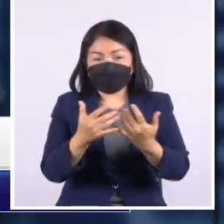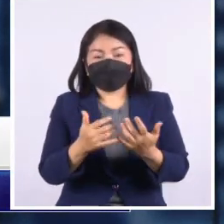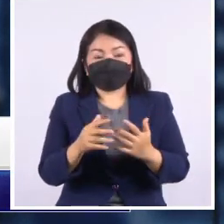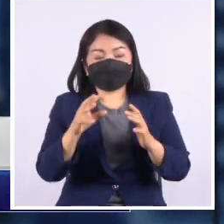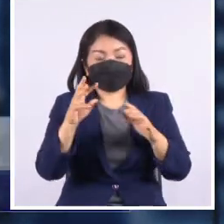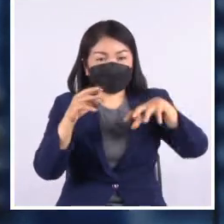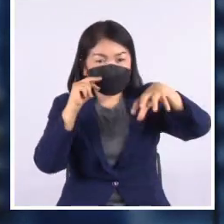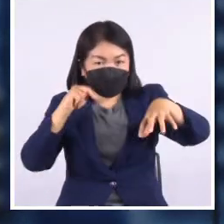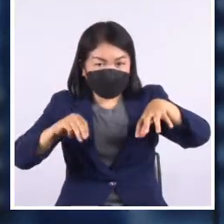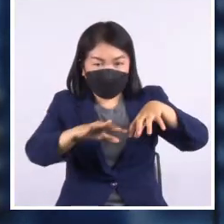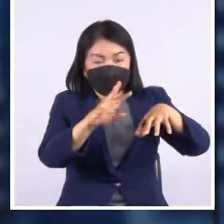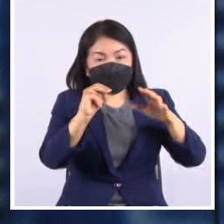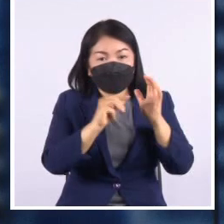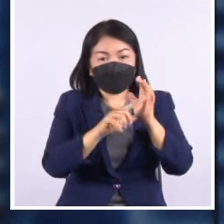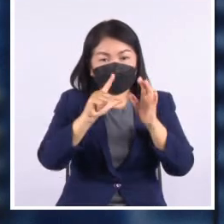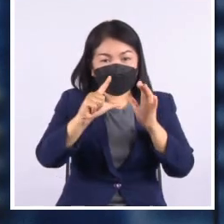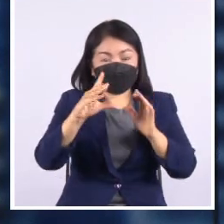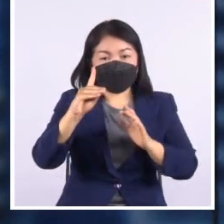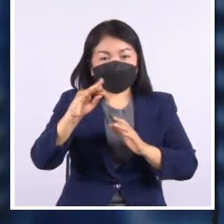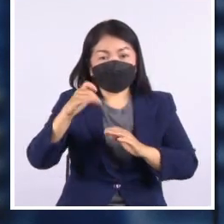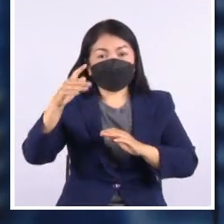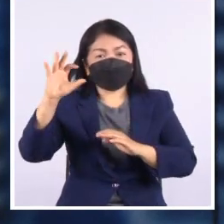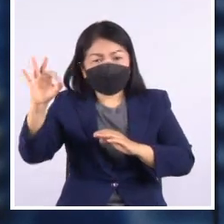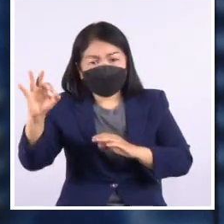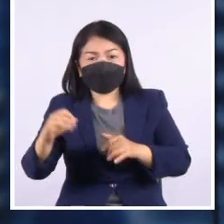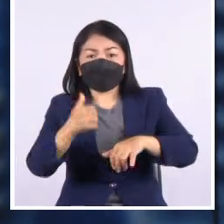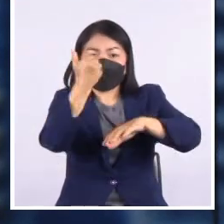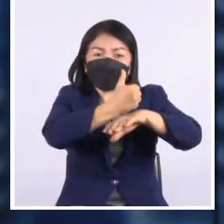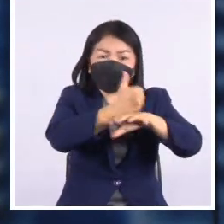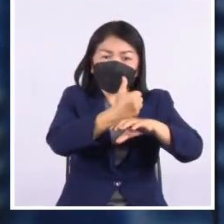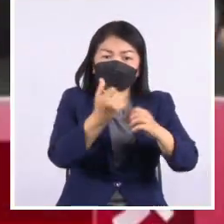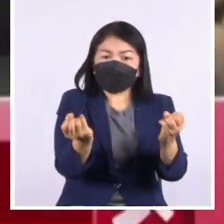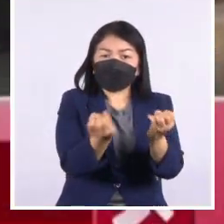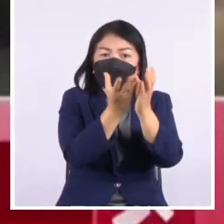จ็บจากระเบิดนะครับยังไม่สามารถระบุได้นะครับว่าเป็นเรื่องของการเมืองหรือว่าก่อการร้ายครับ